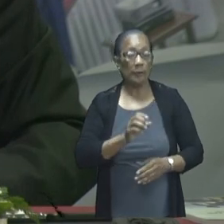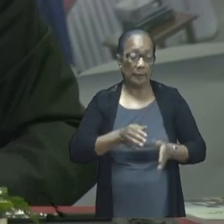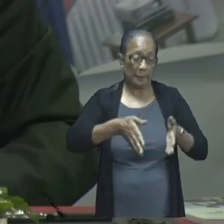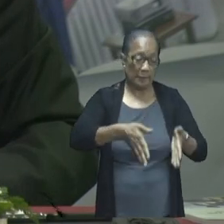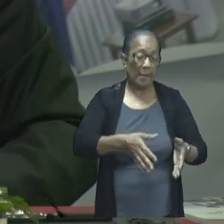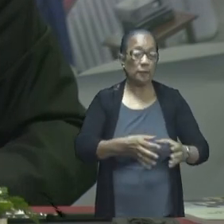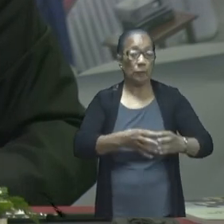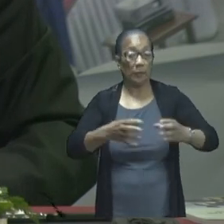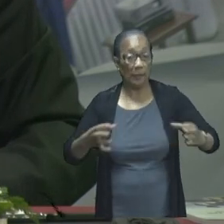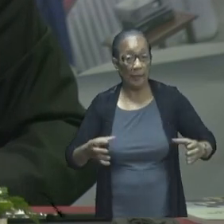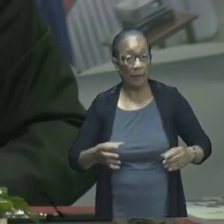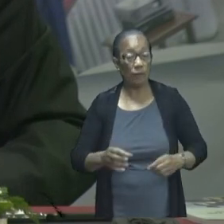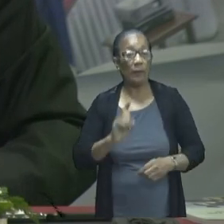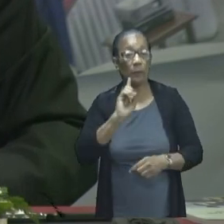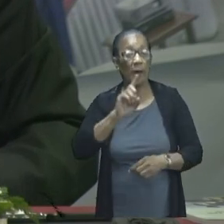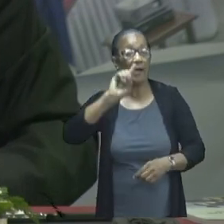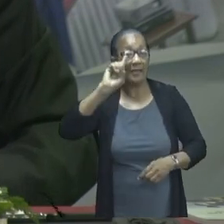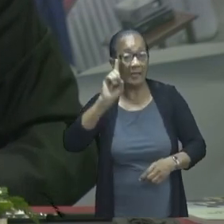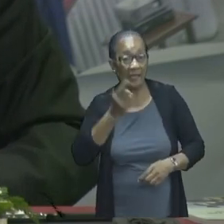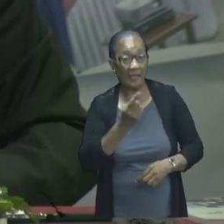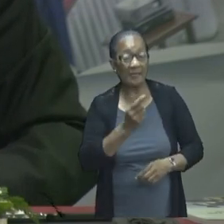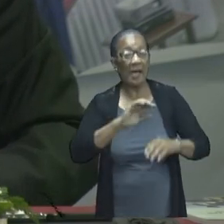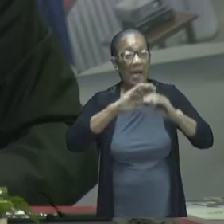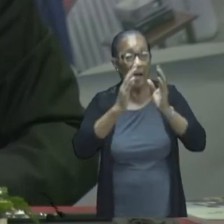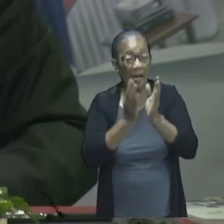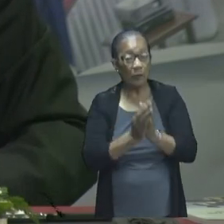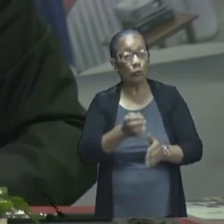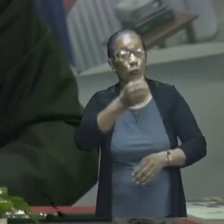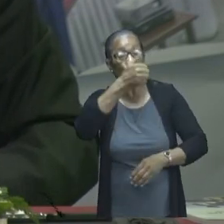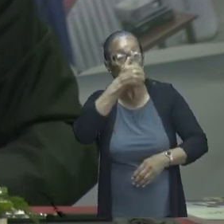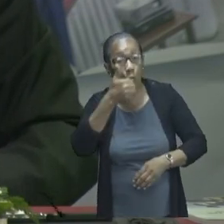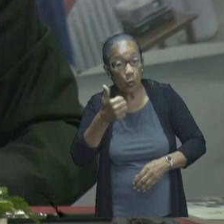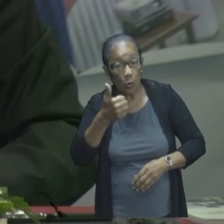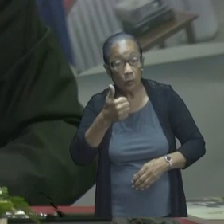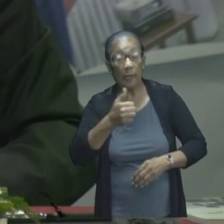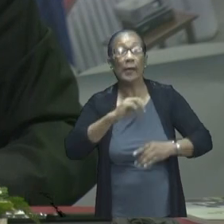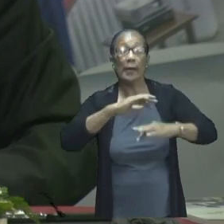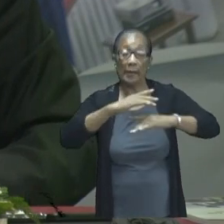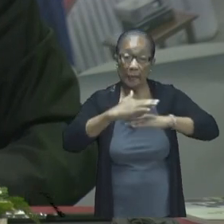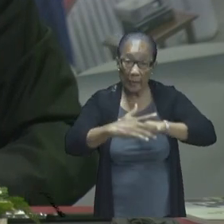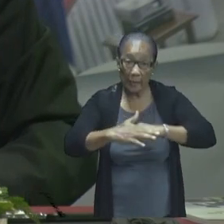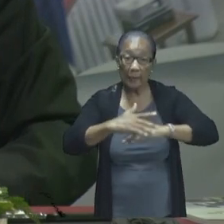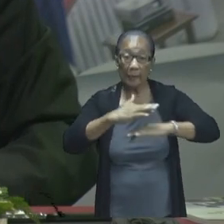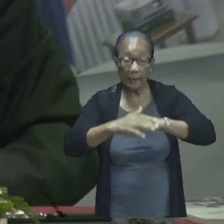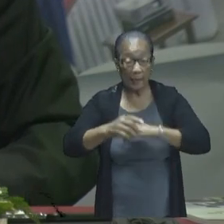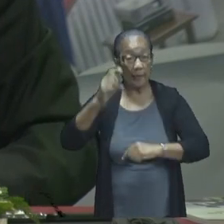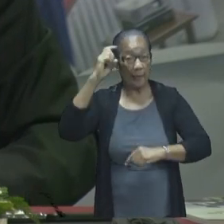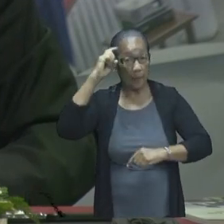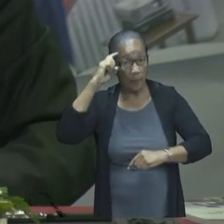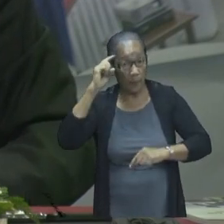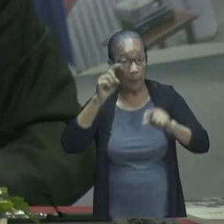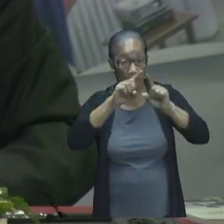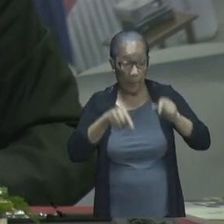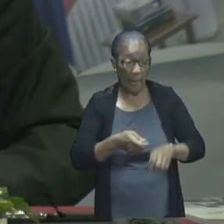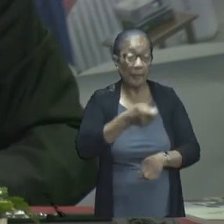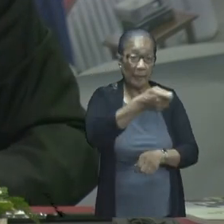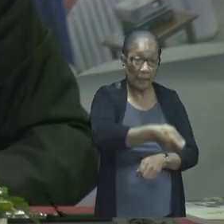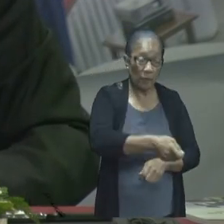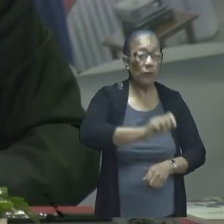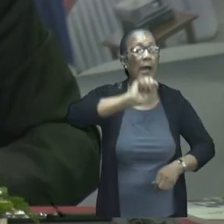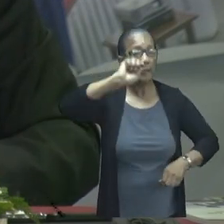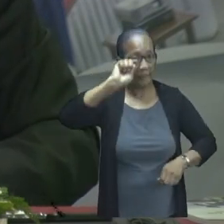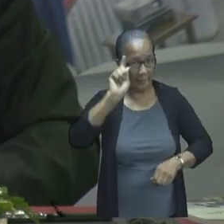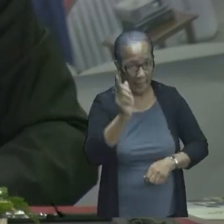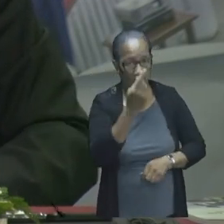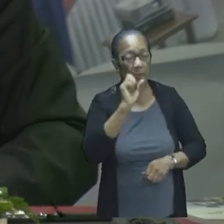er een verwachten we eerst aan herstructureringsplan en zo lang geen herstructureringsplan kon gaat er geen financiële injectie van de staat zo